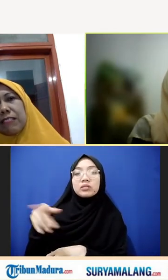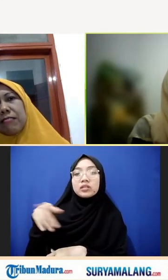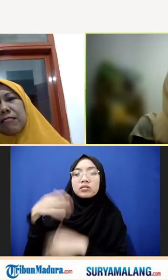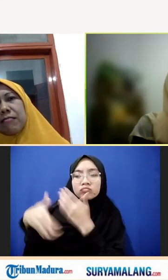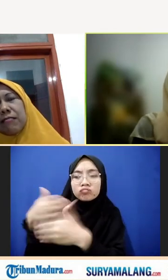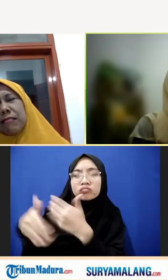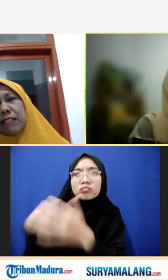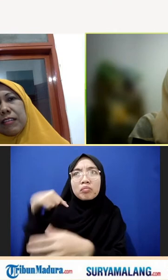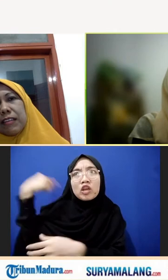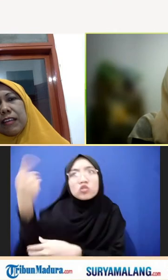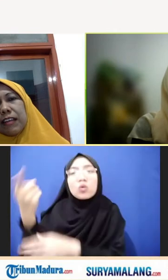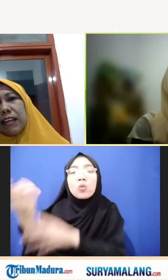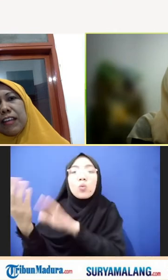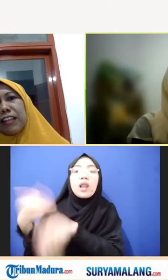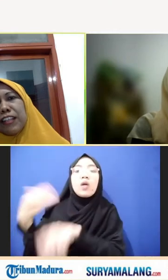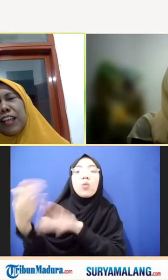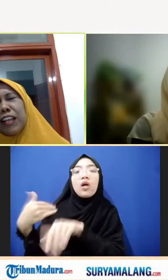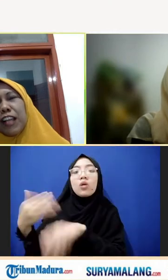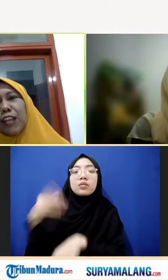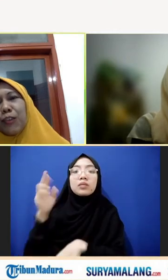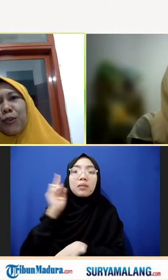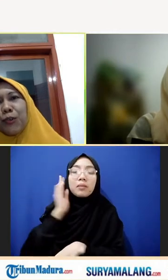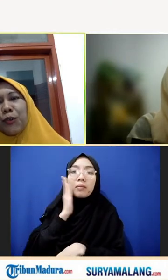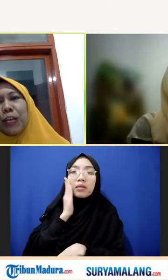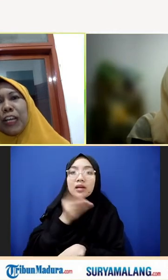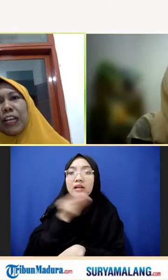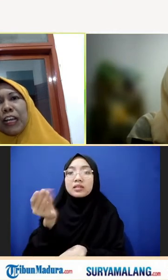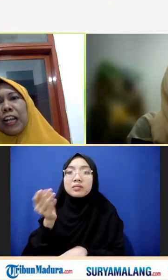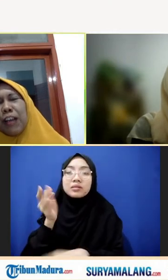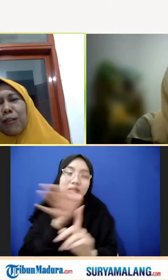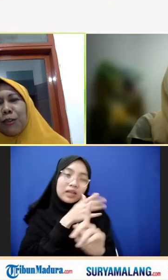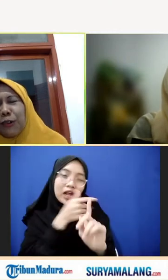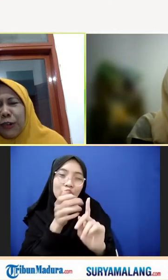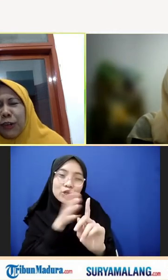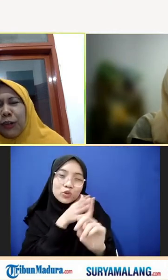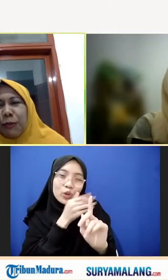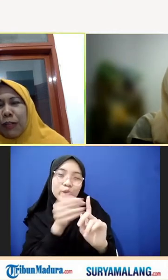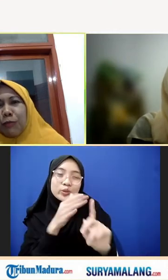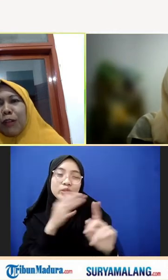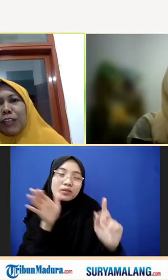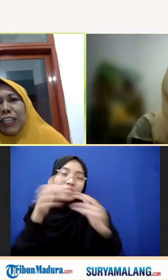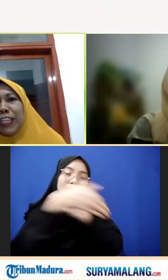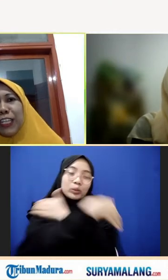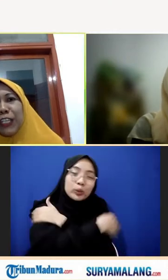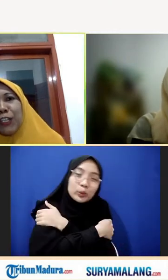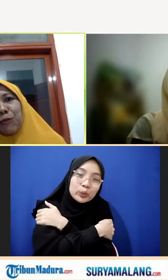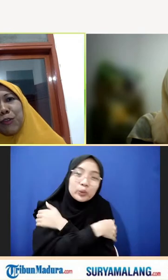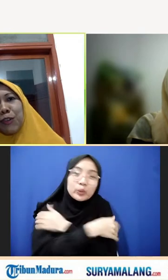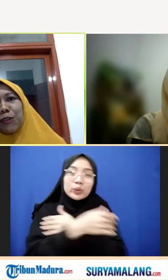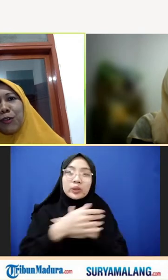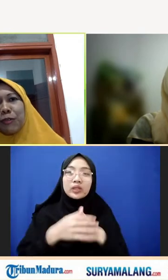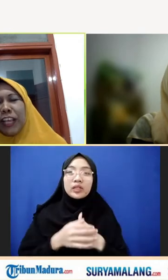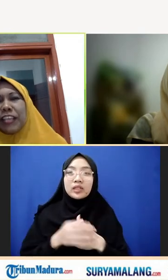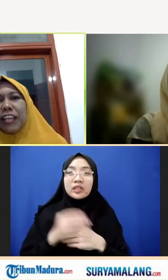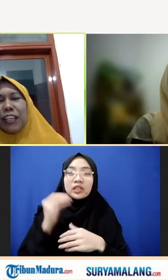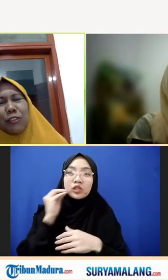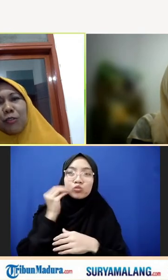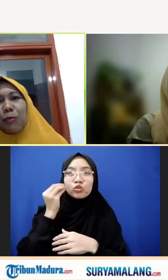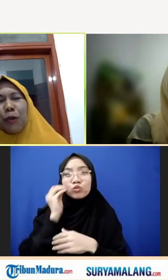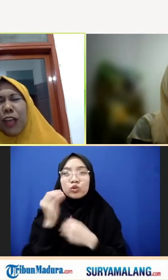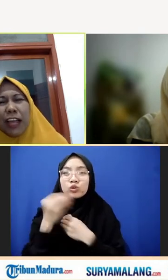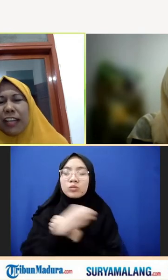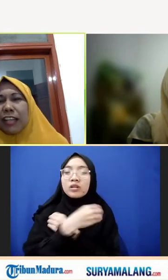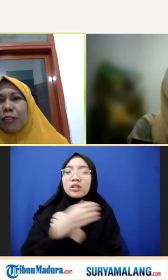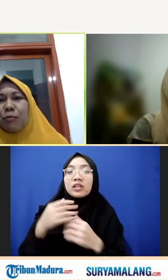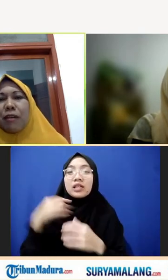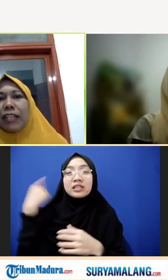aku akan marah-marah supaya mama kasih. Karena dia ngerayu. Ngerangkul, meluk-meluk ini, nyium-nyium, nanya gitu.